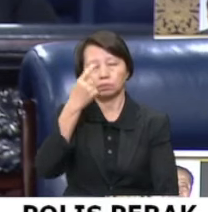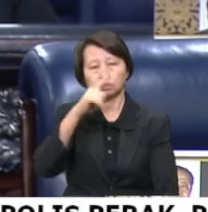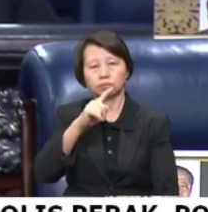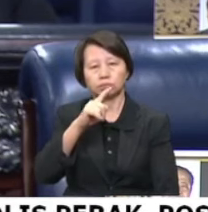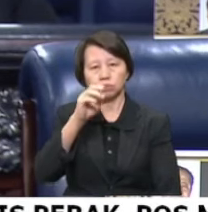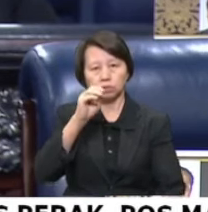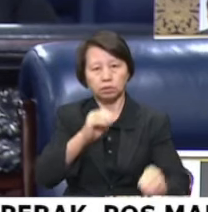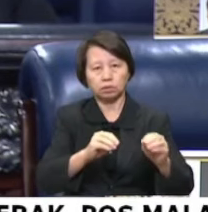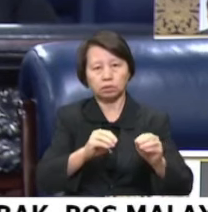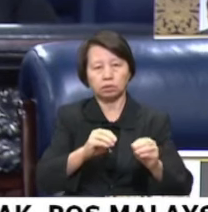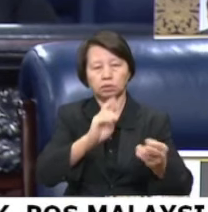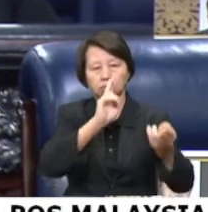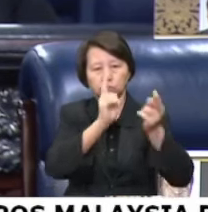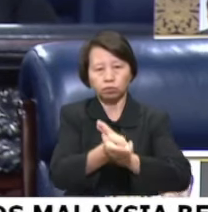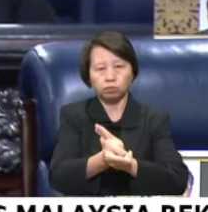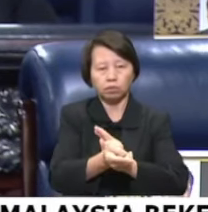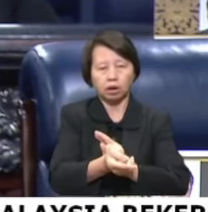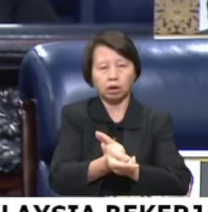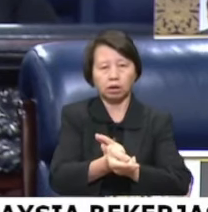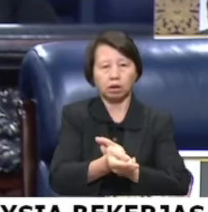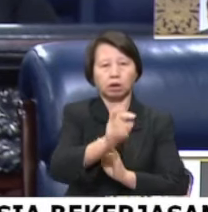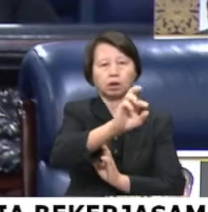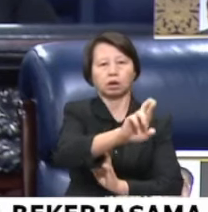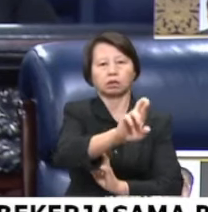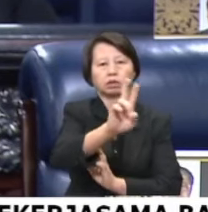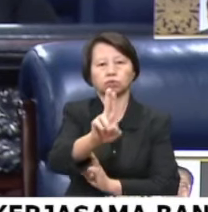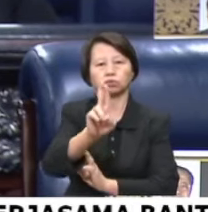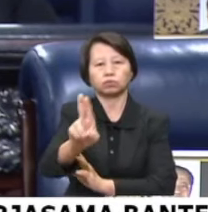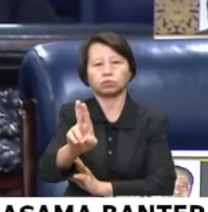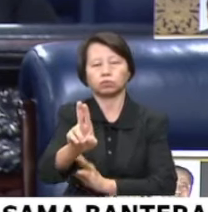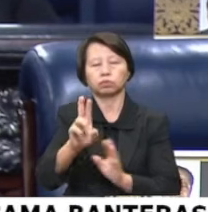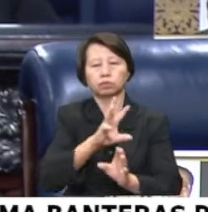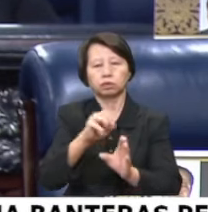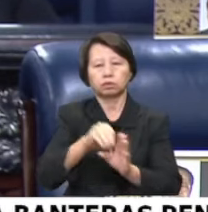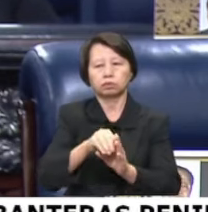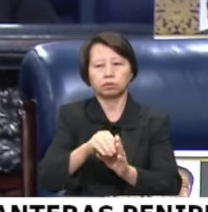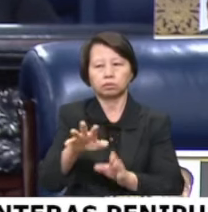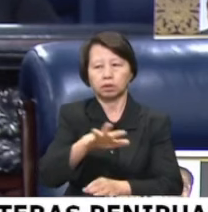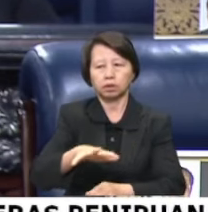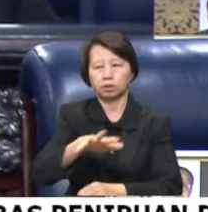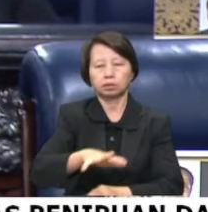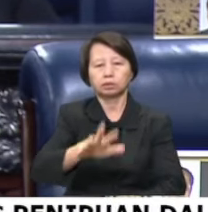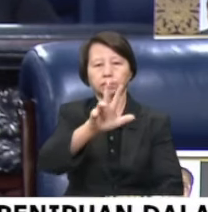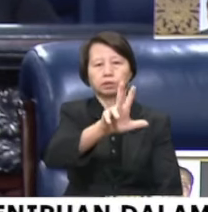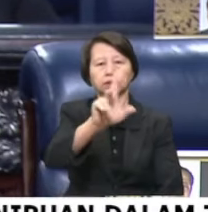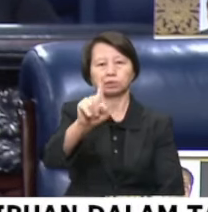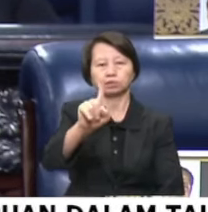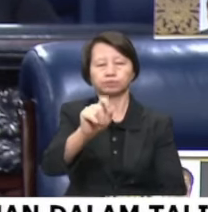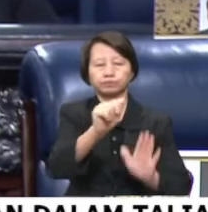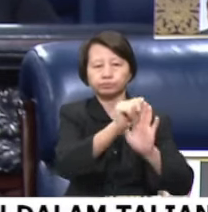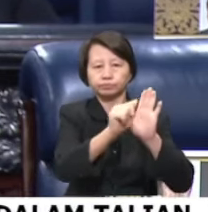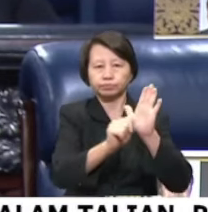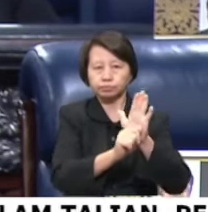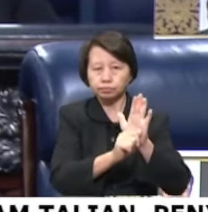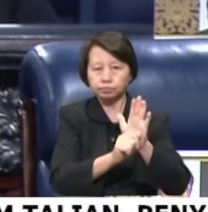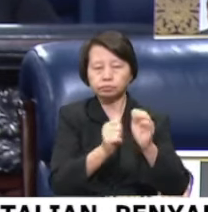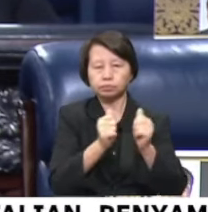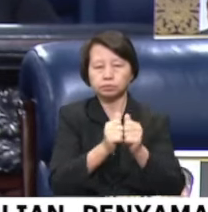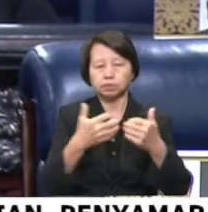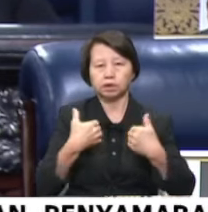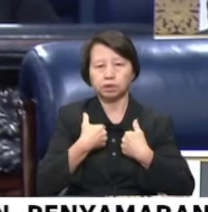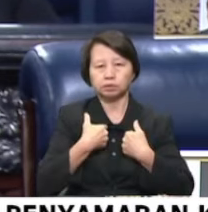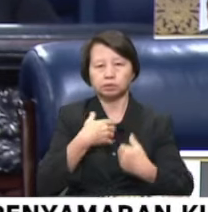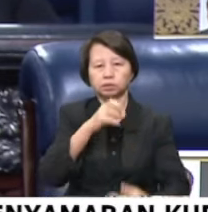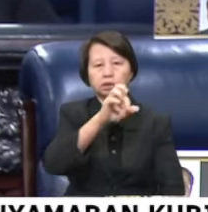menggubal rang undang-undang yang melibatkan sekurang-kurangnya 31 akta. Dengan adanya